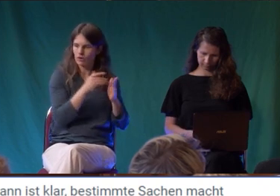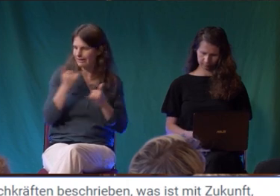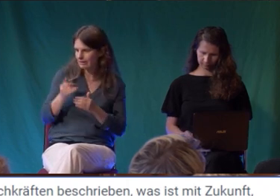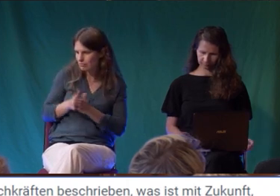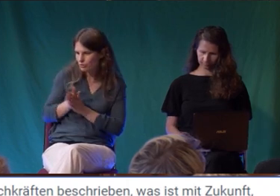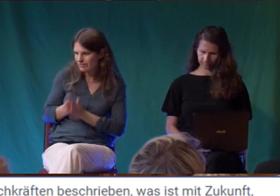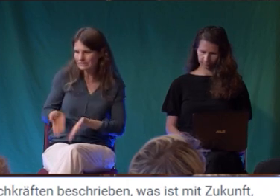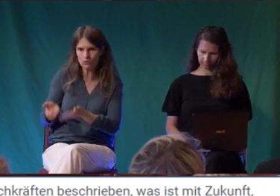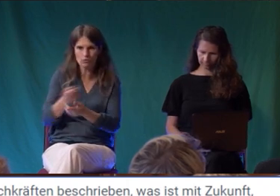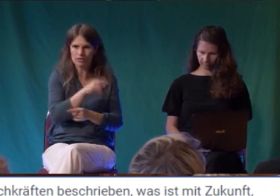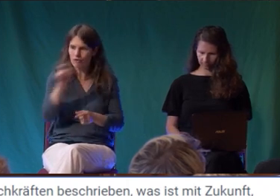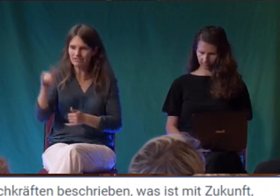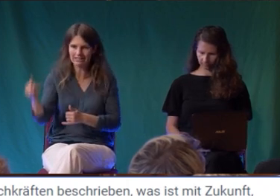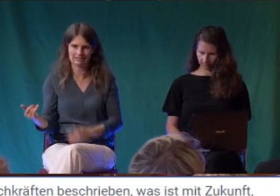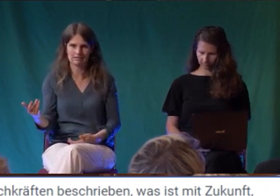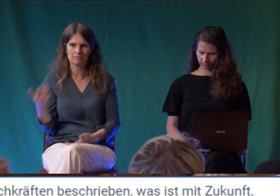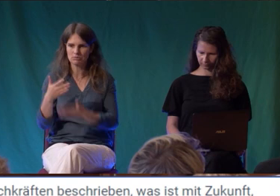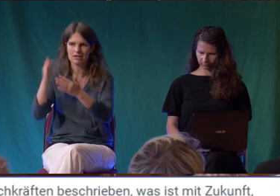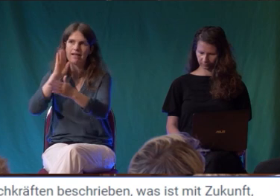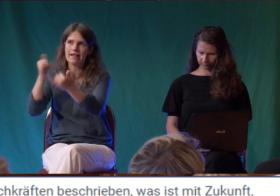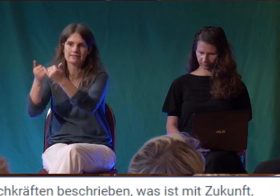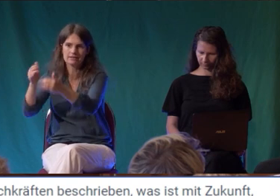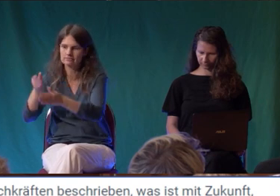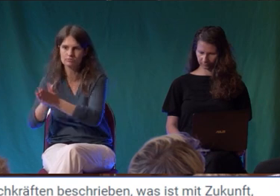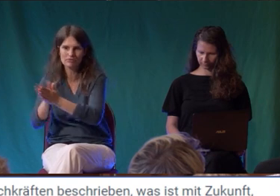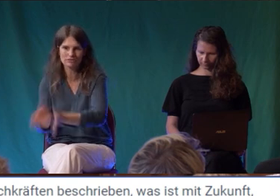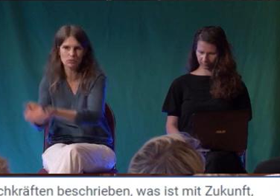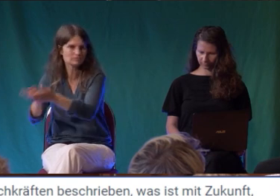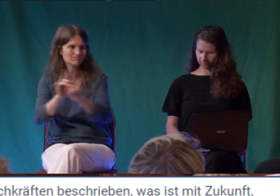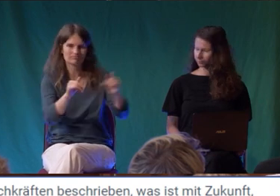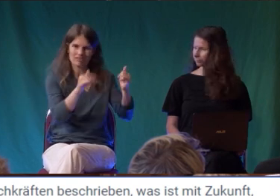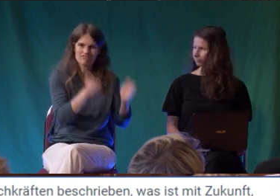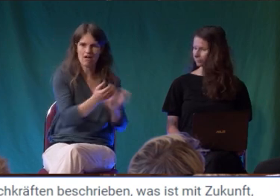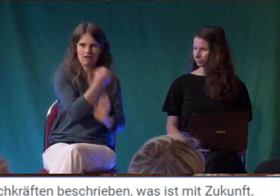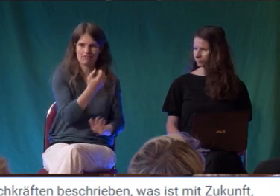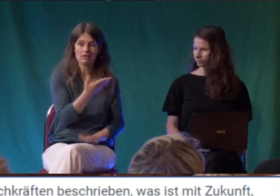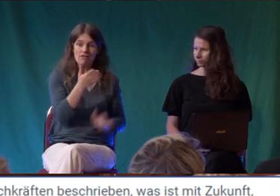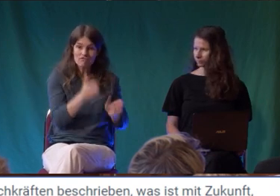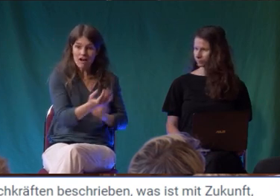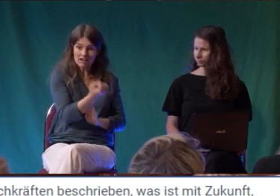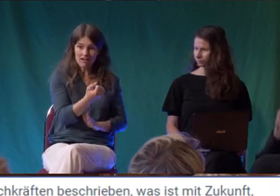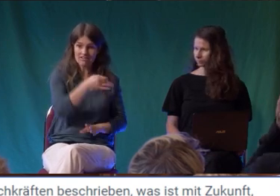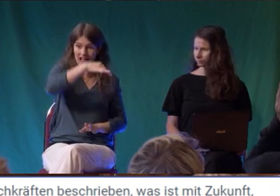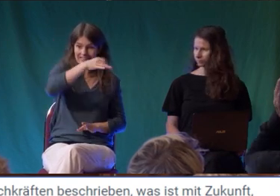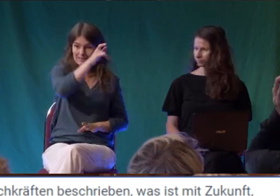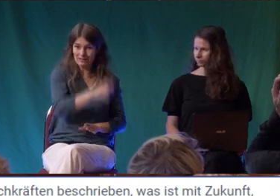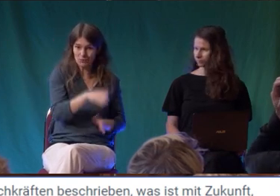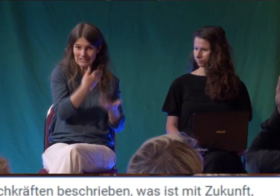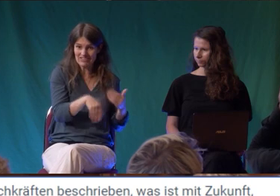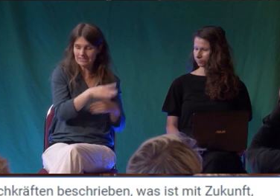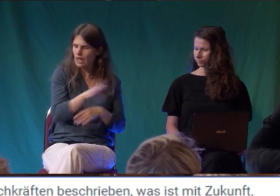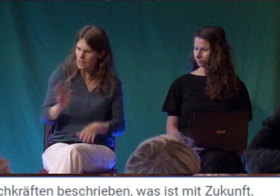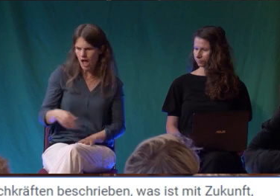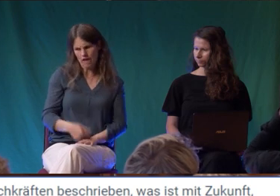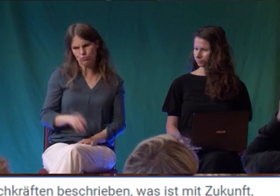junge Frau schilderte auch also die Fachkraft war eigentlich die einzige die auch mal gesagt hatten die kommen jetzt du musst aber auch mal dran bleiben und